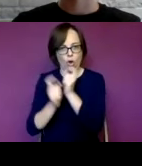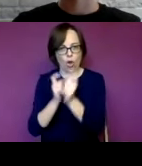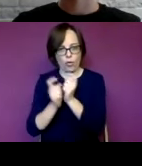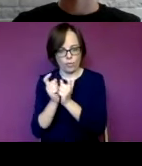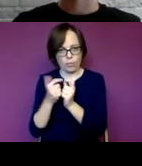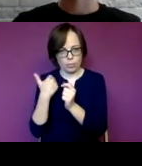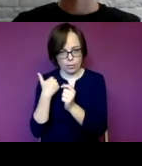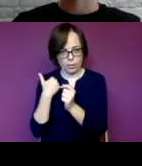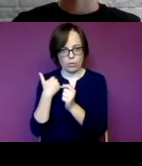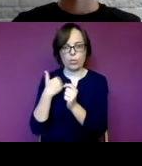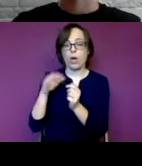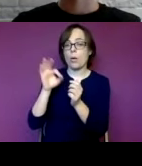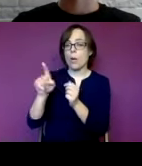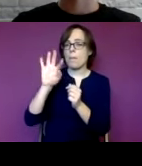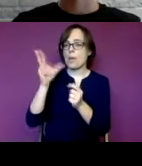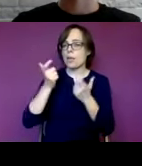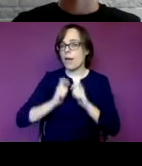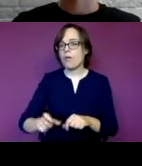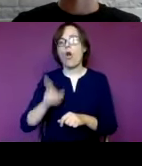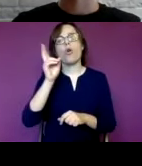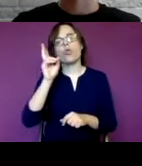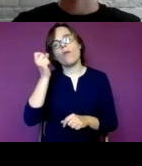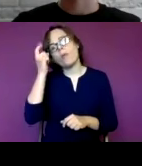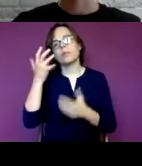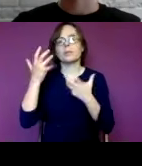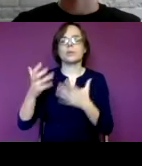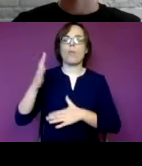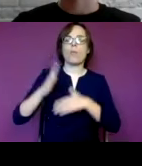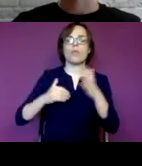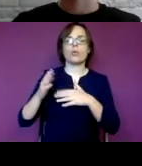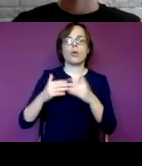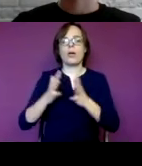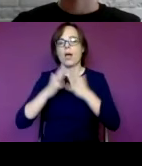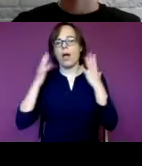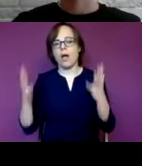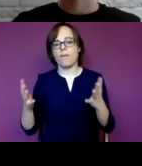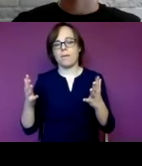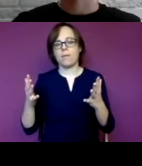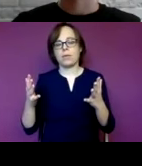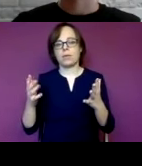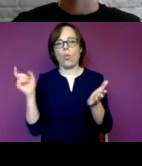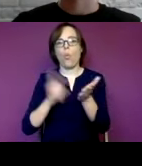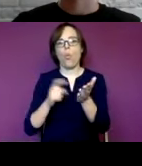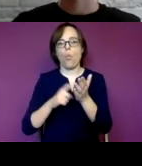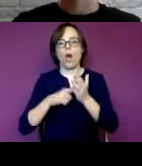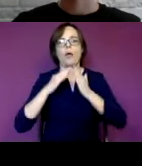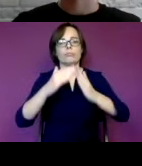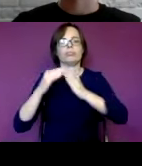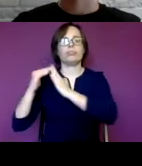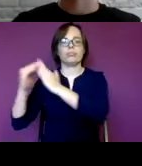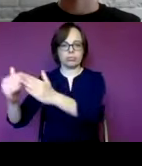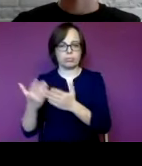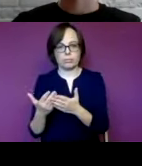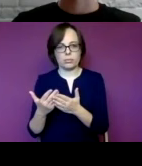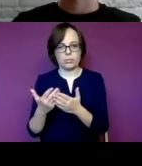tej pięknej wsi właśnie zbudować wielki wielką fermę kur. Nie wiem